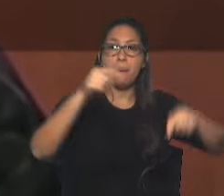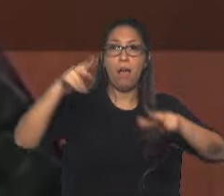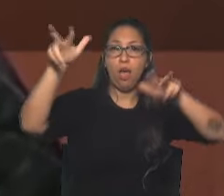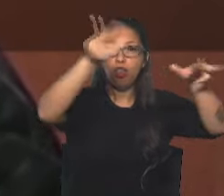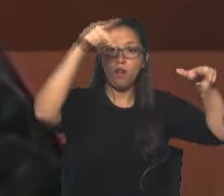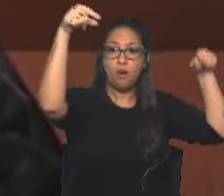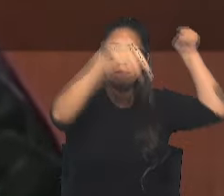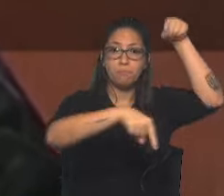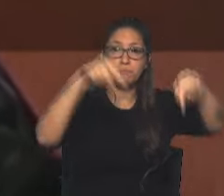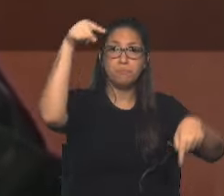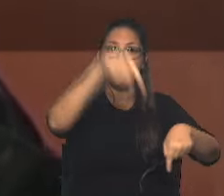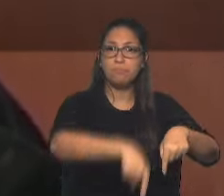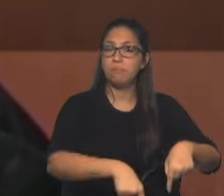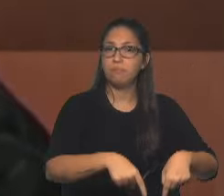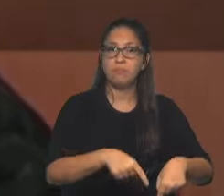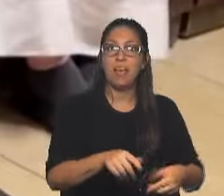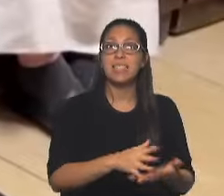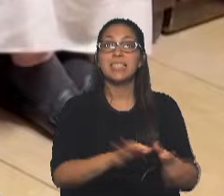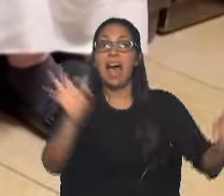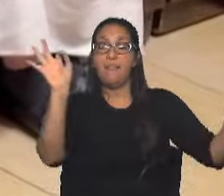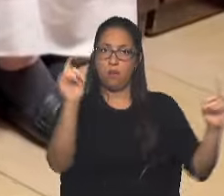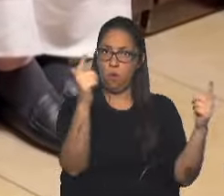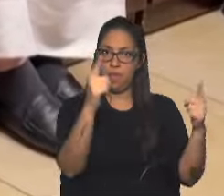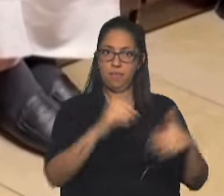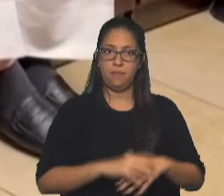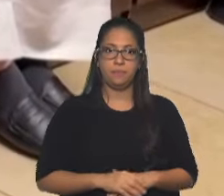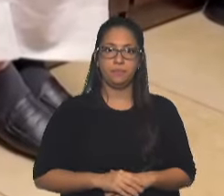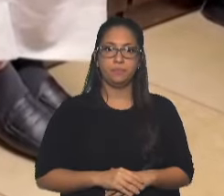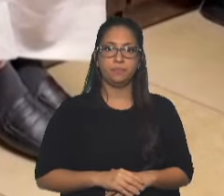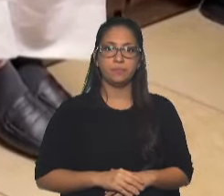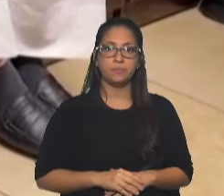بمنأى عن صواريخنا ومسيراتنا.